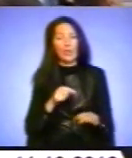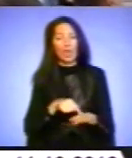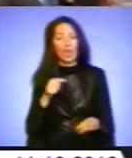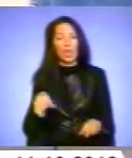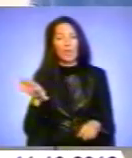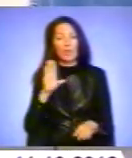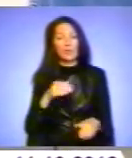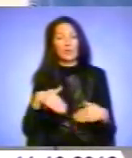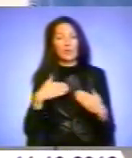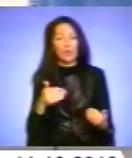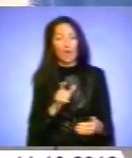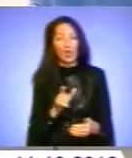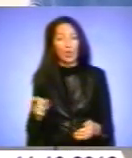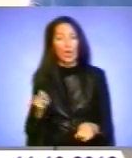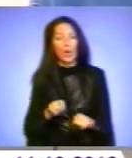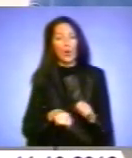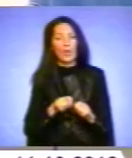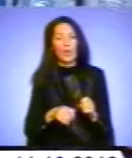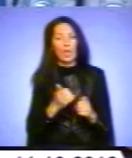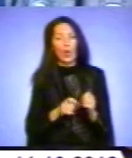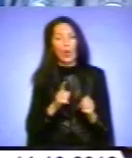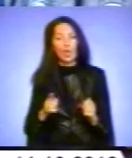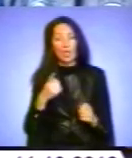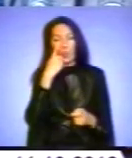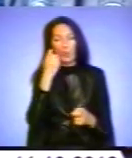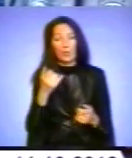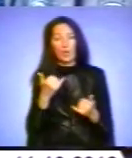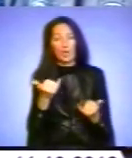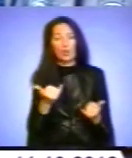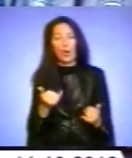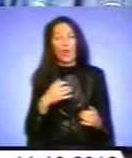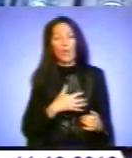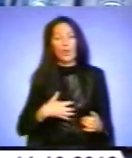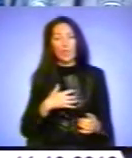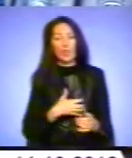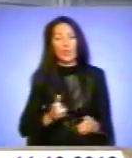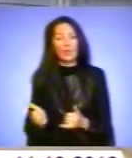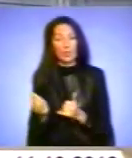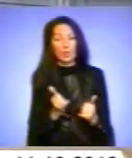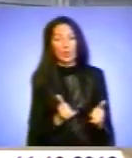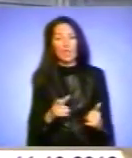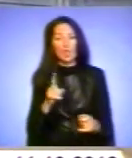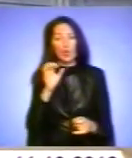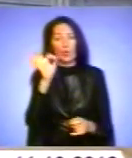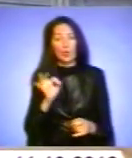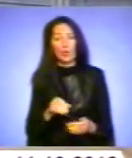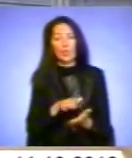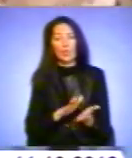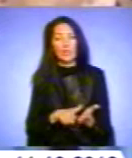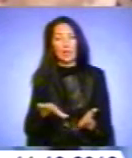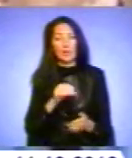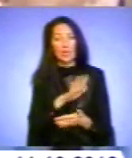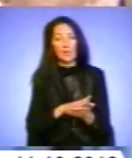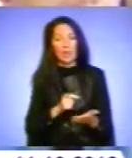звернення людей, ретельно перевіряти кожне повідомлення. Для цього важливо забезпечити 100% реєстрацію усіх заяв і повідомлень